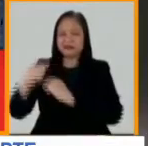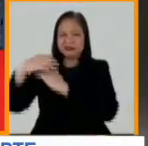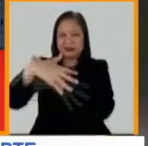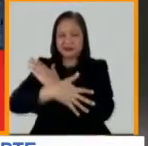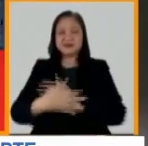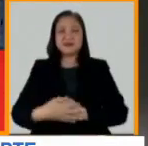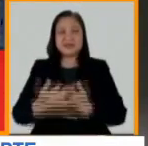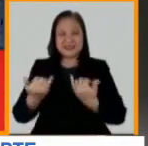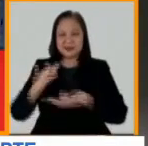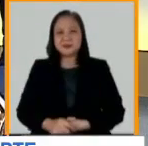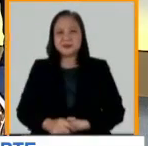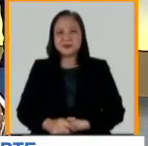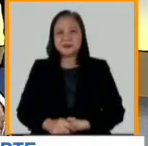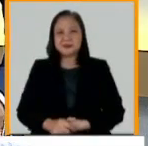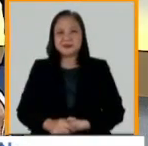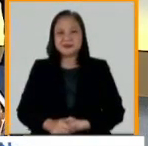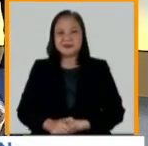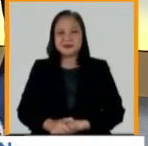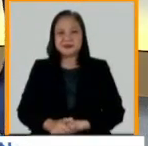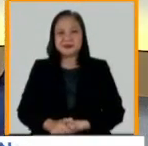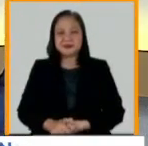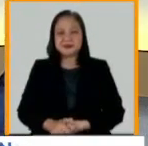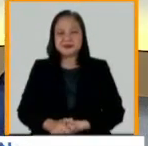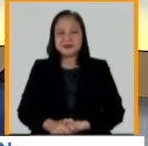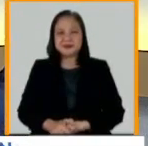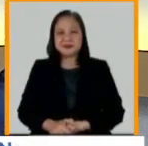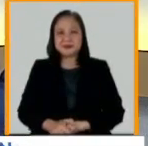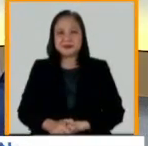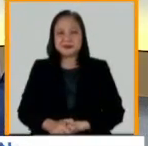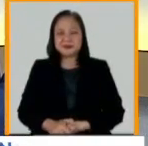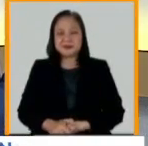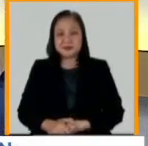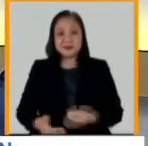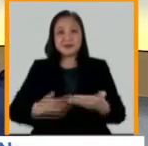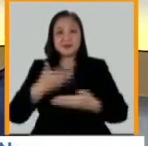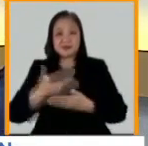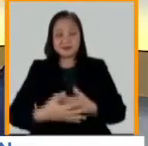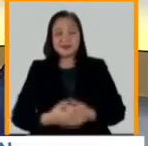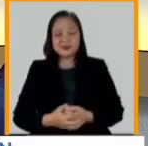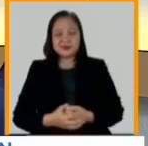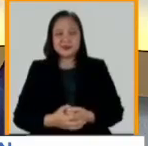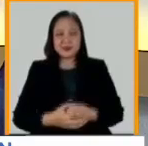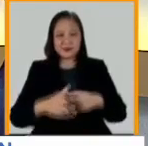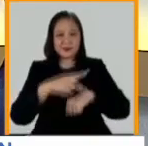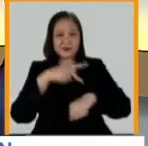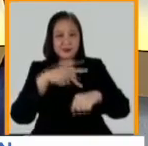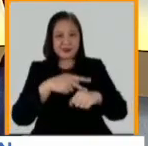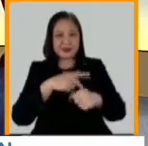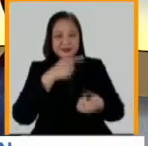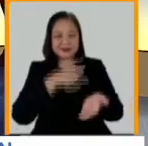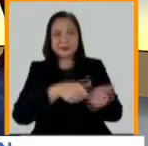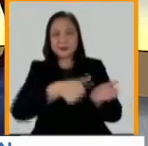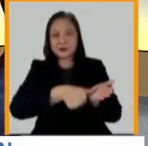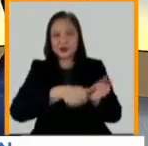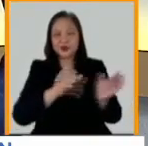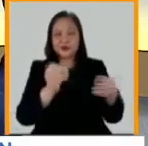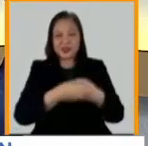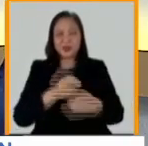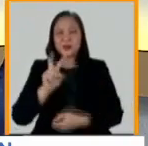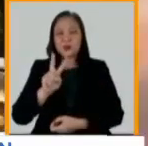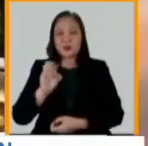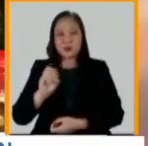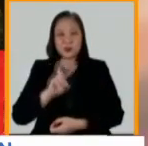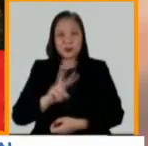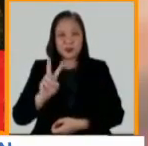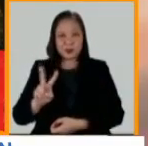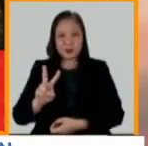mga otoridad. Inilunsad ng Philippine Postal Office ang 2022 Year of the Tiger Commemorative Stamps.